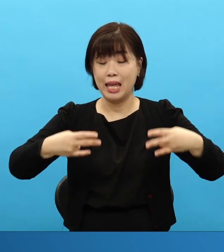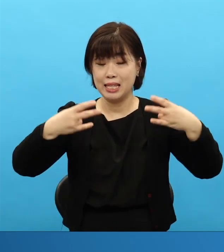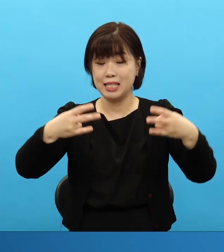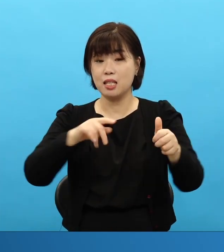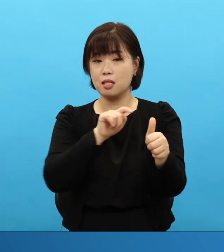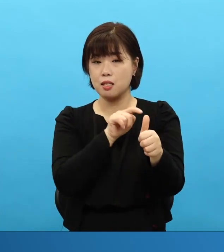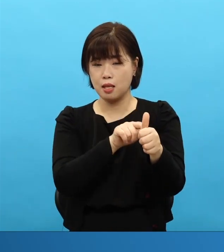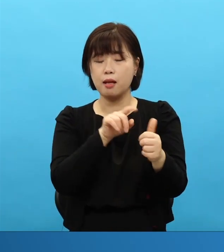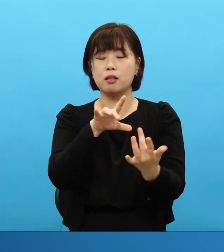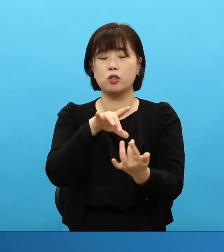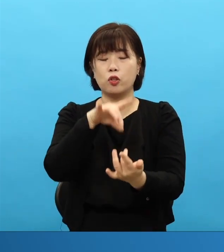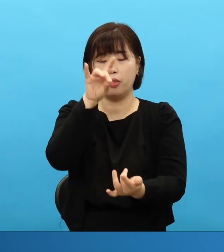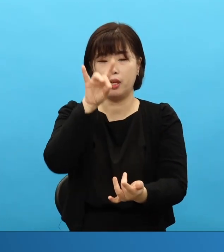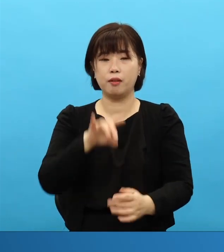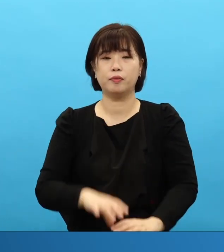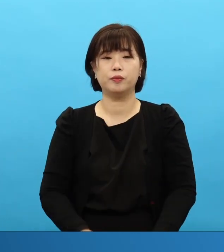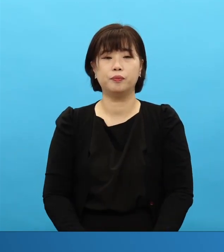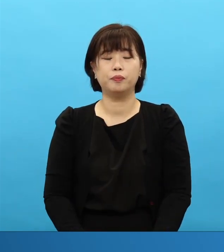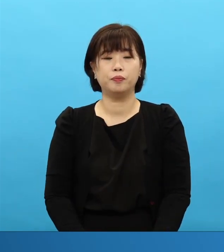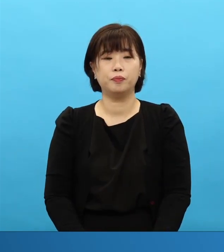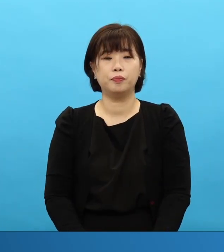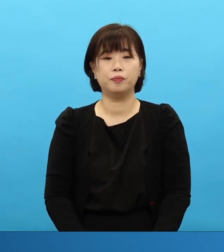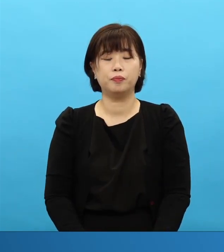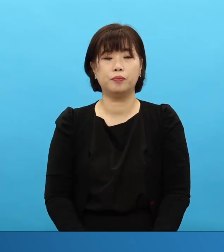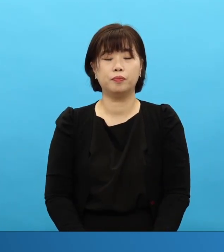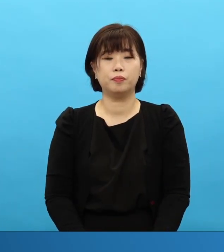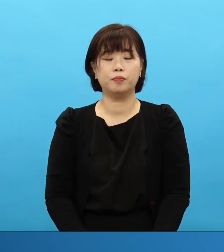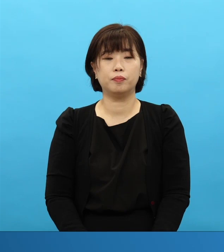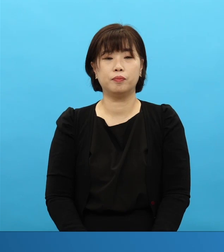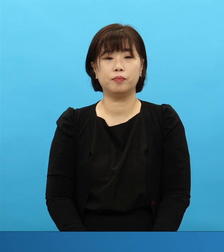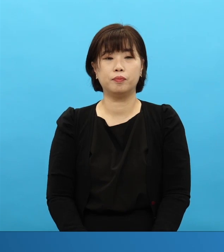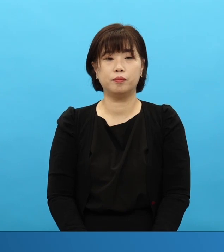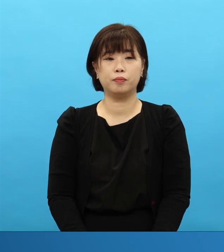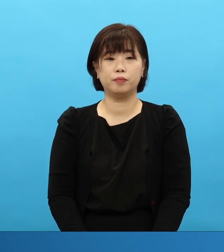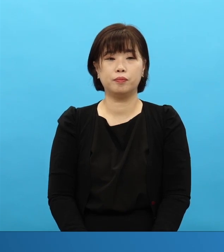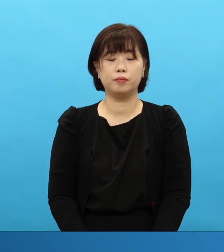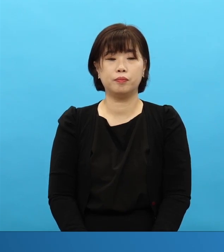Elijah. 똑같습니다. It's the same thing. 이 기도 절대 망대를 가지고 있으니까